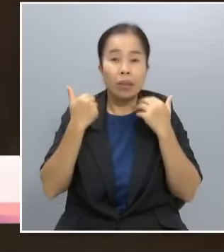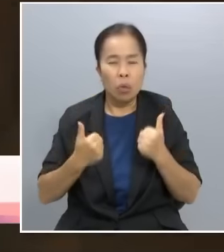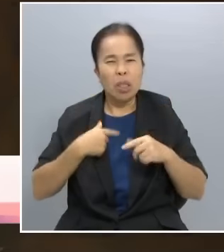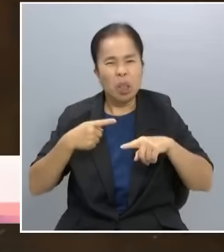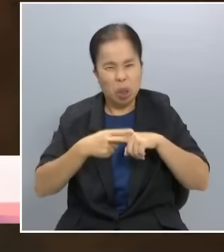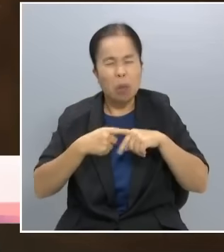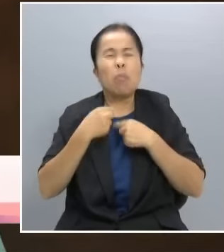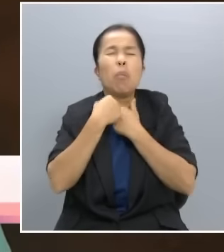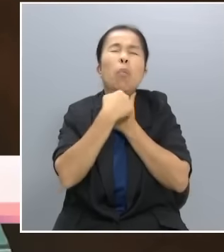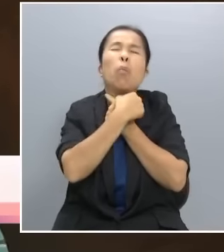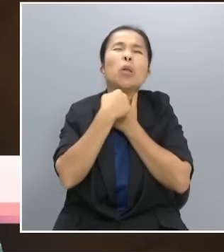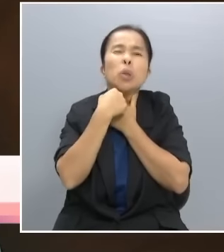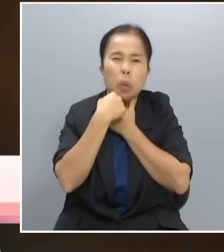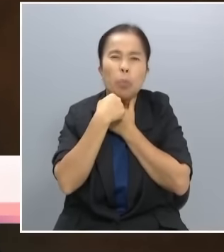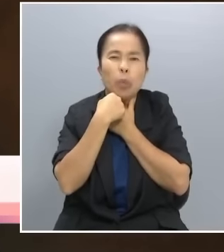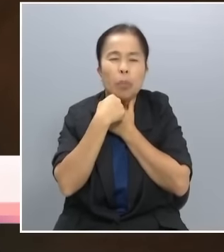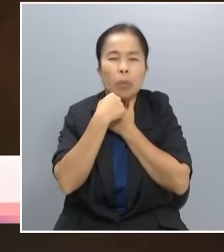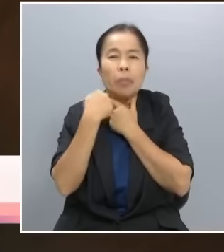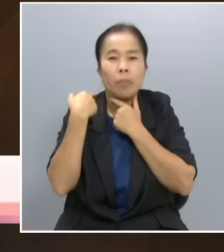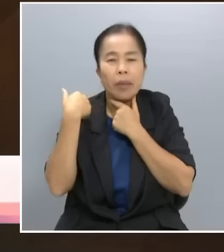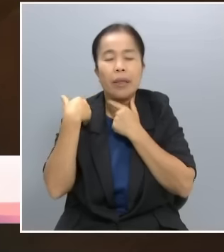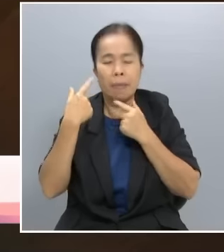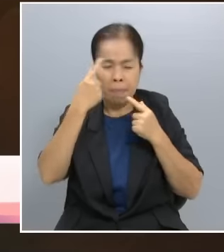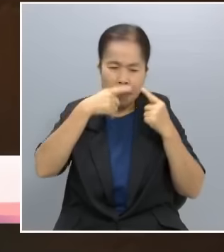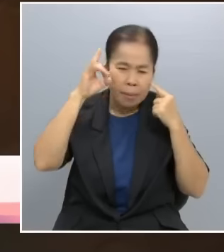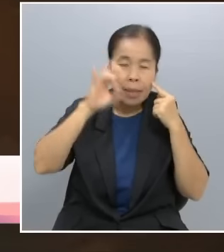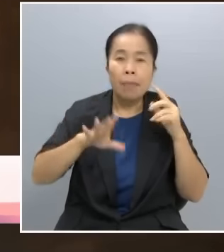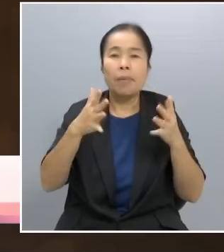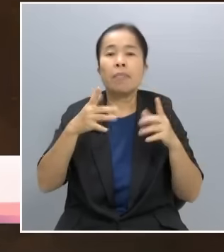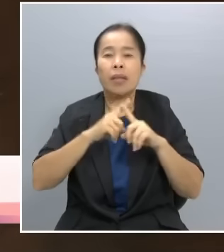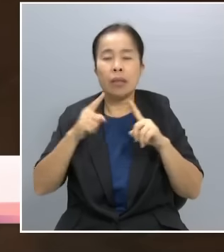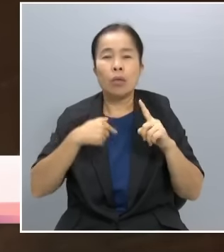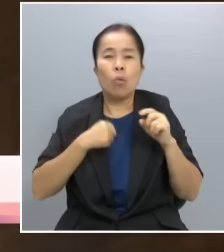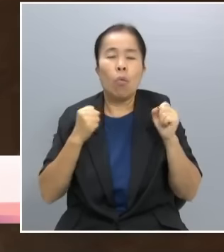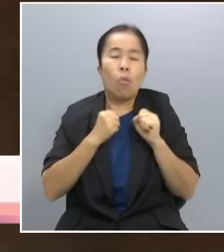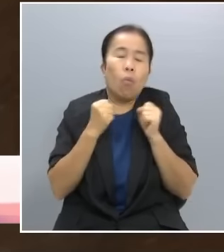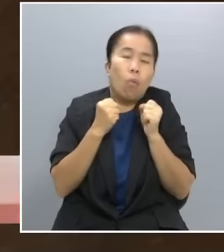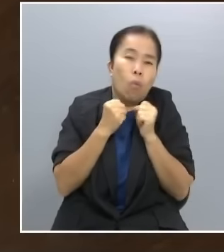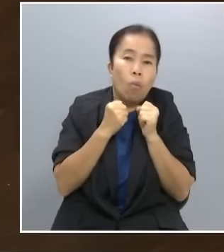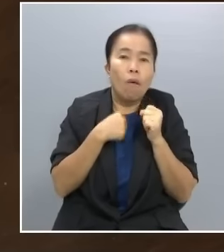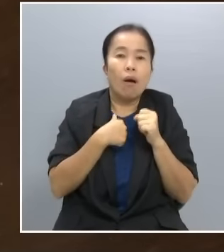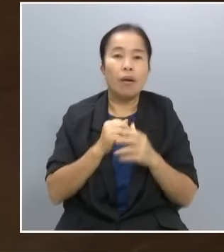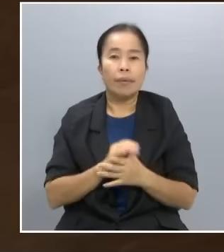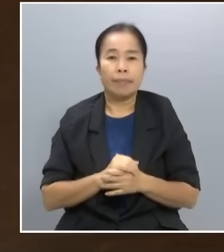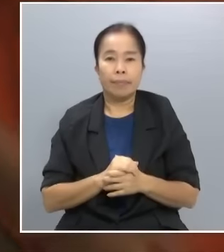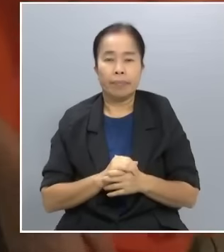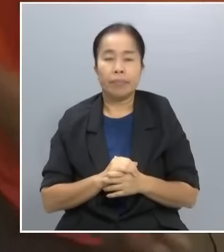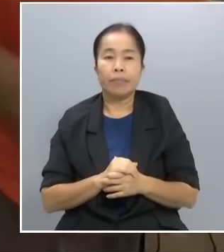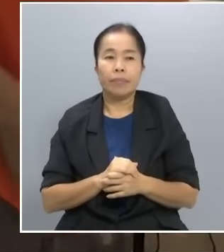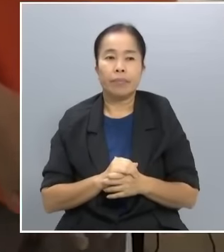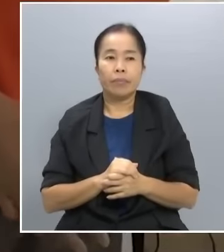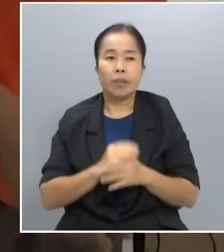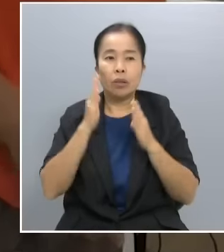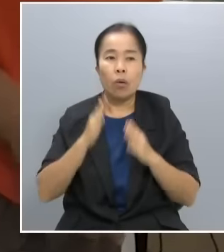ที่คออยู่เลยนะโดยอาการรวมๆแล้วก็ไม่ได้รุนแรงอะไรแต่ขวัญเสียลองฟังดูฮะ คนไ